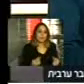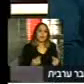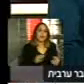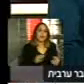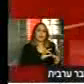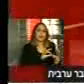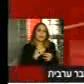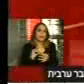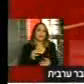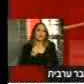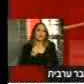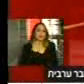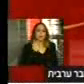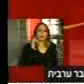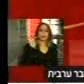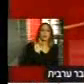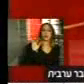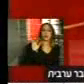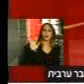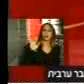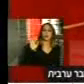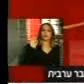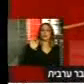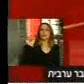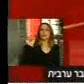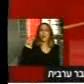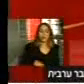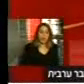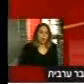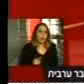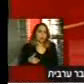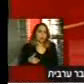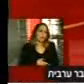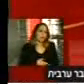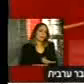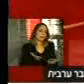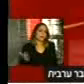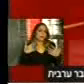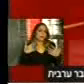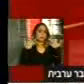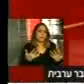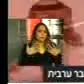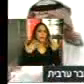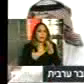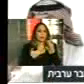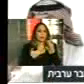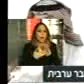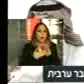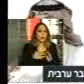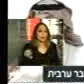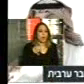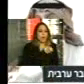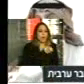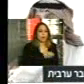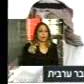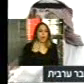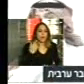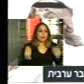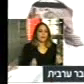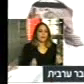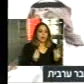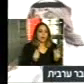אמורית בכל כלפי סעודיה, ואז הוא פורס את משנתו באשר לביקורת של המערב, ושם הוא באמת אומר דברים יוצאים מן